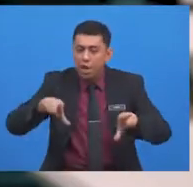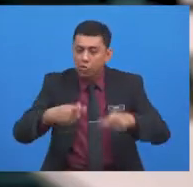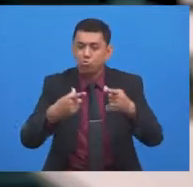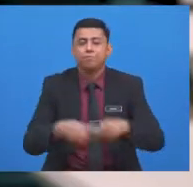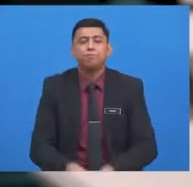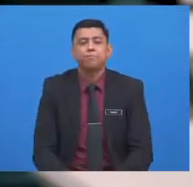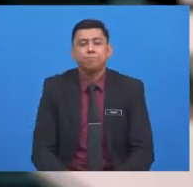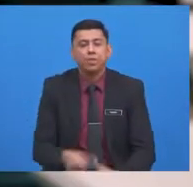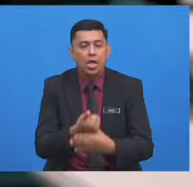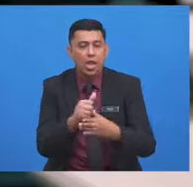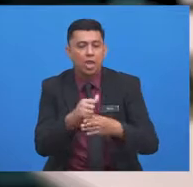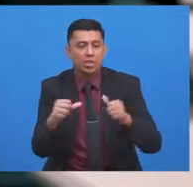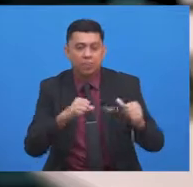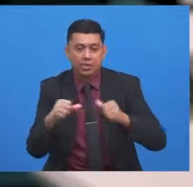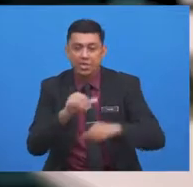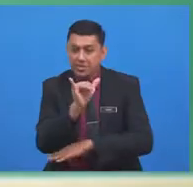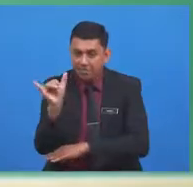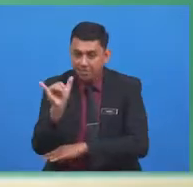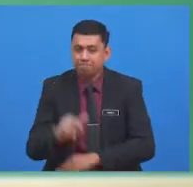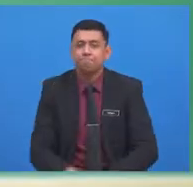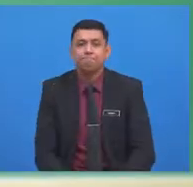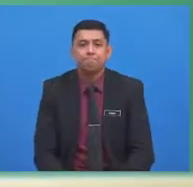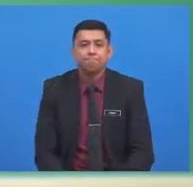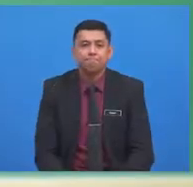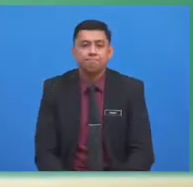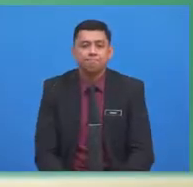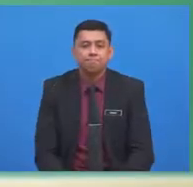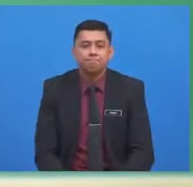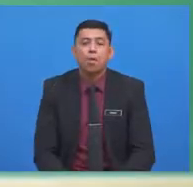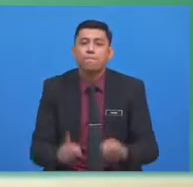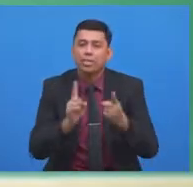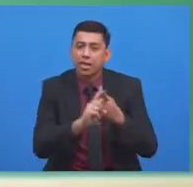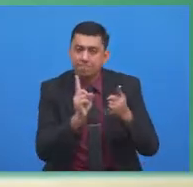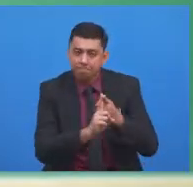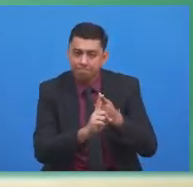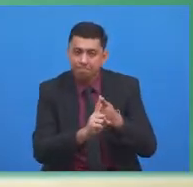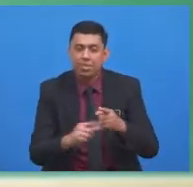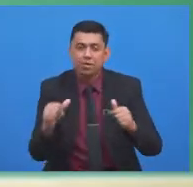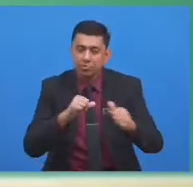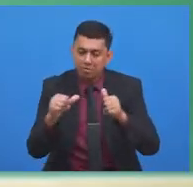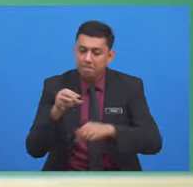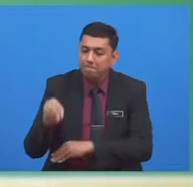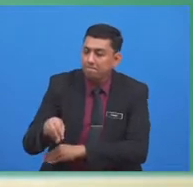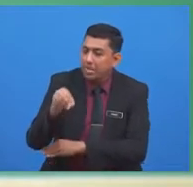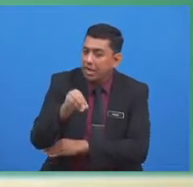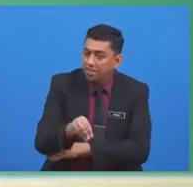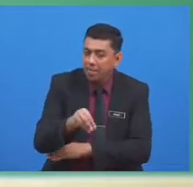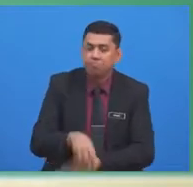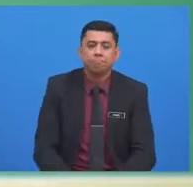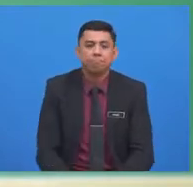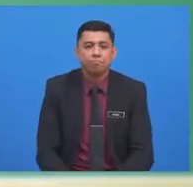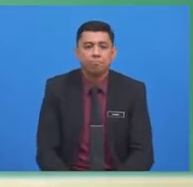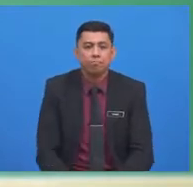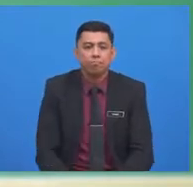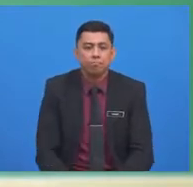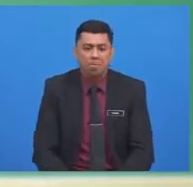Antara aktivitinya ialah pertama, Aktiviti pertanian.